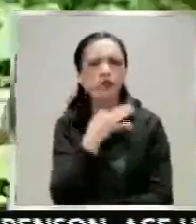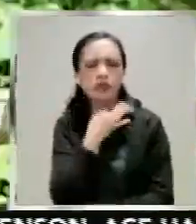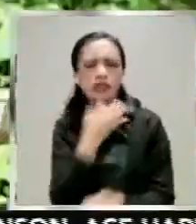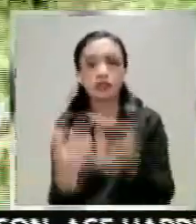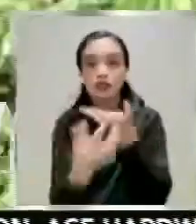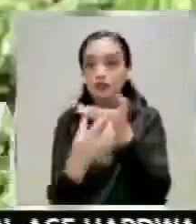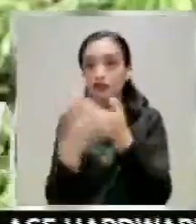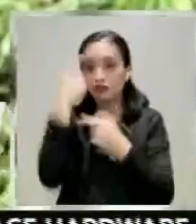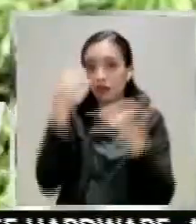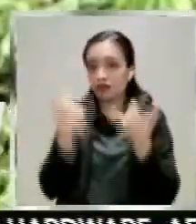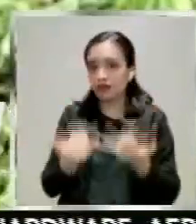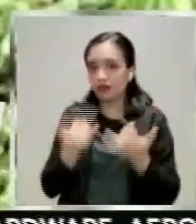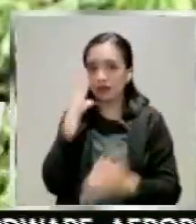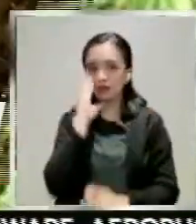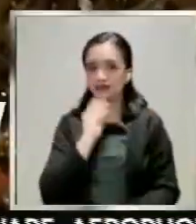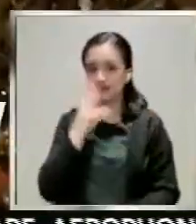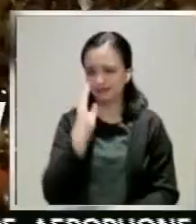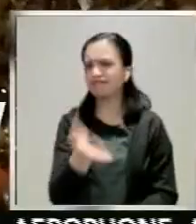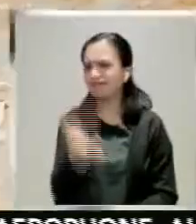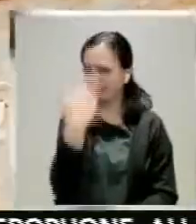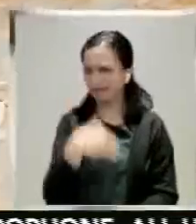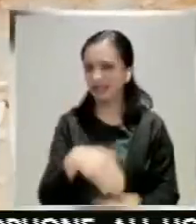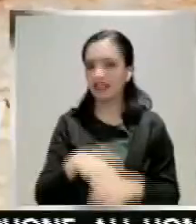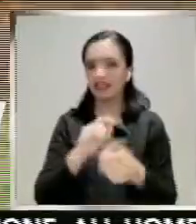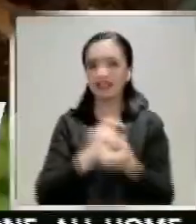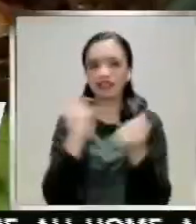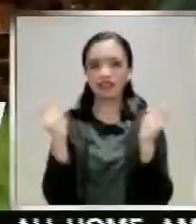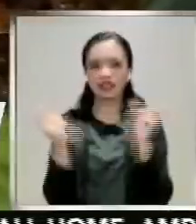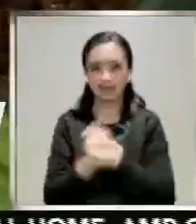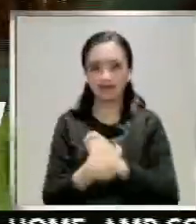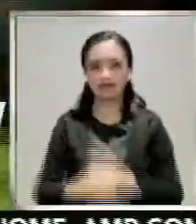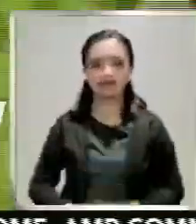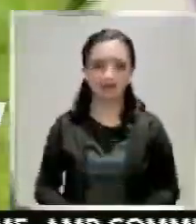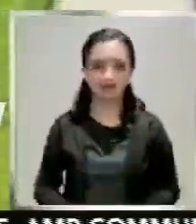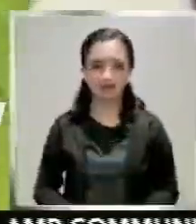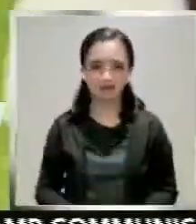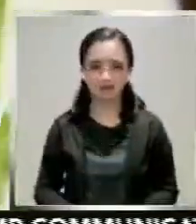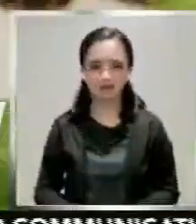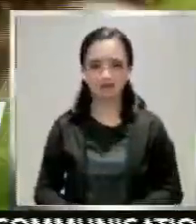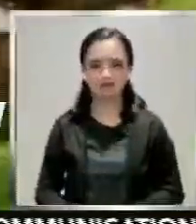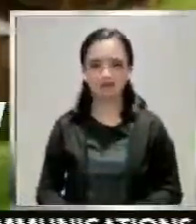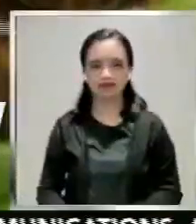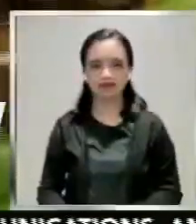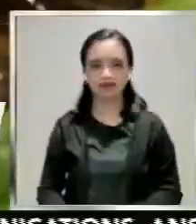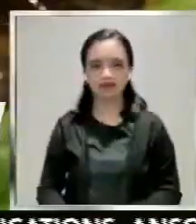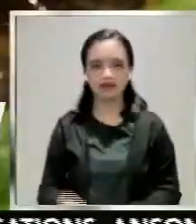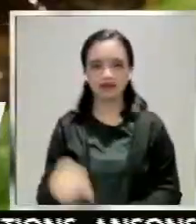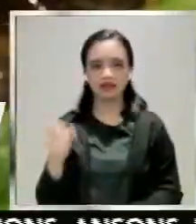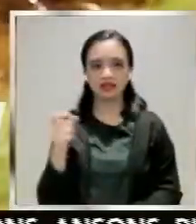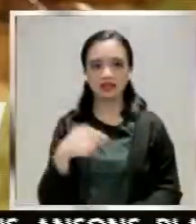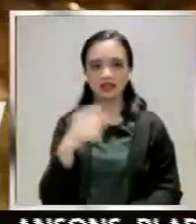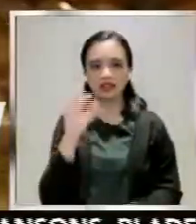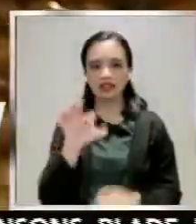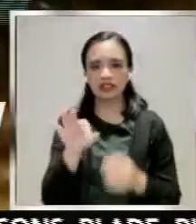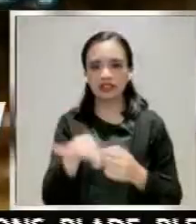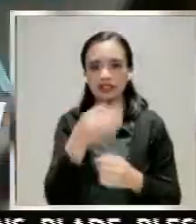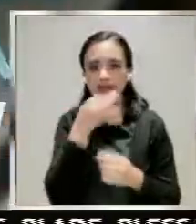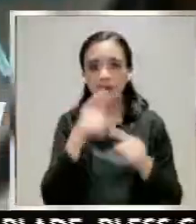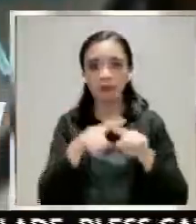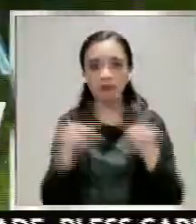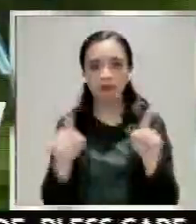adventure Let's change the game mala chicharon pero make it